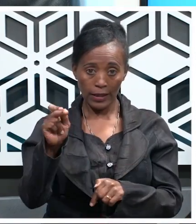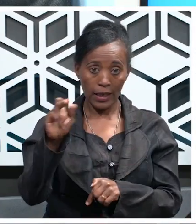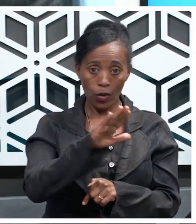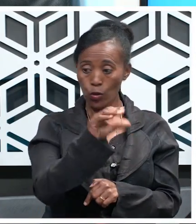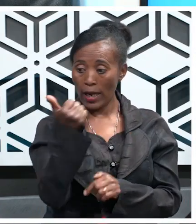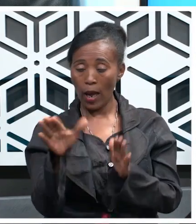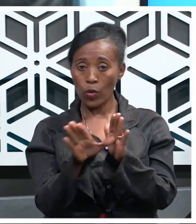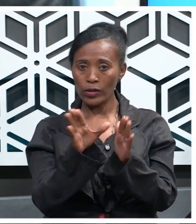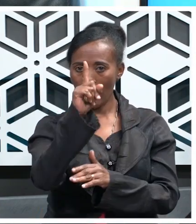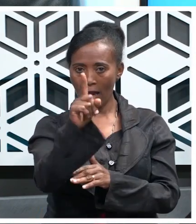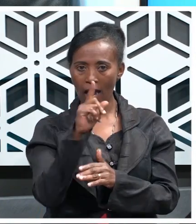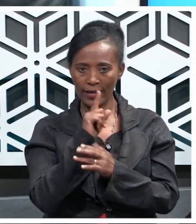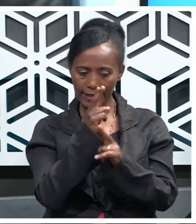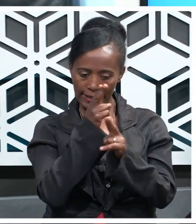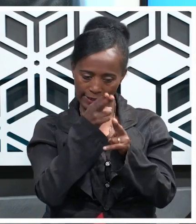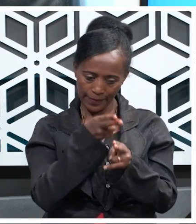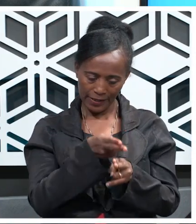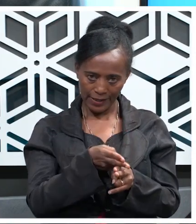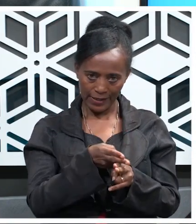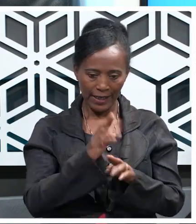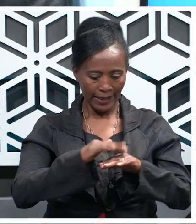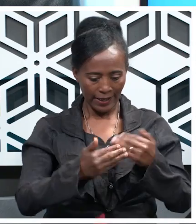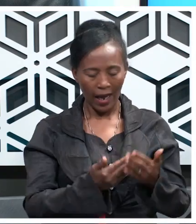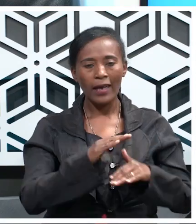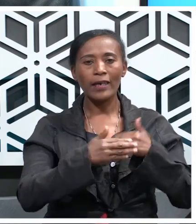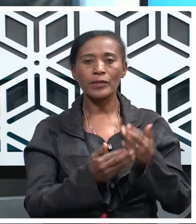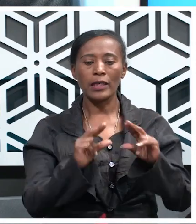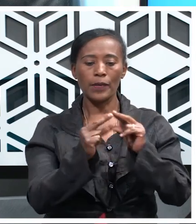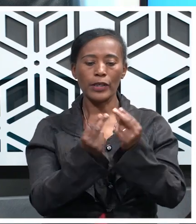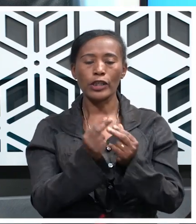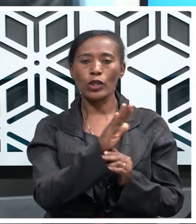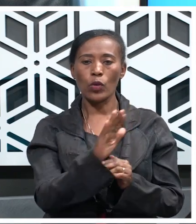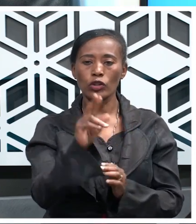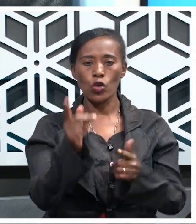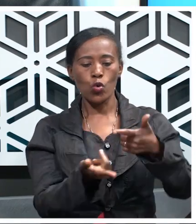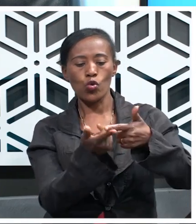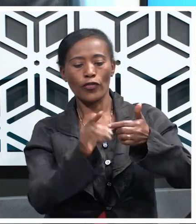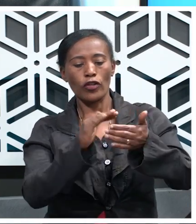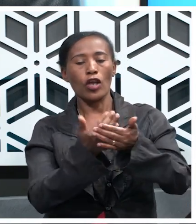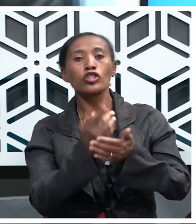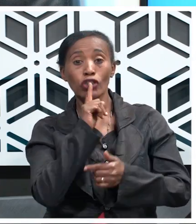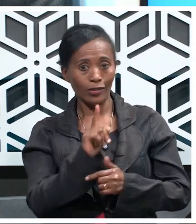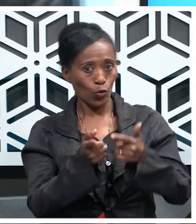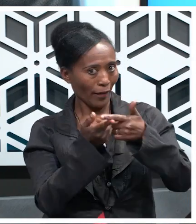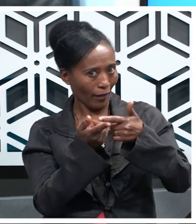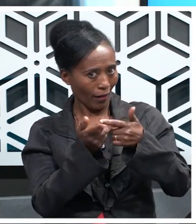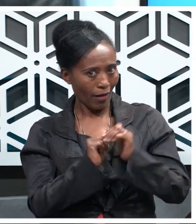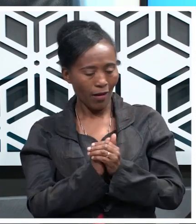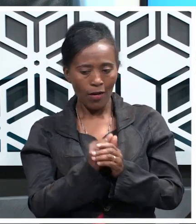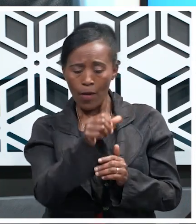ዛሬ በዳጉ ሌላው ገጻችን አንድ ክብርት እንግዳ ጋብዘንላችኋል። ለቤተሰቦቿ ሁለተኛ ልጅ